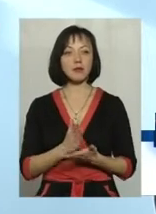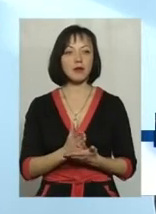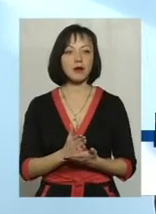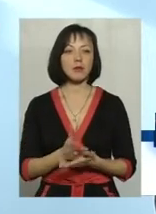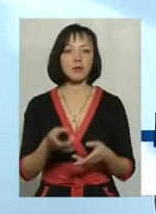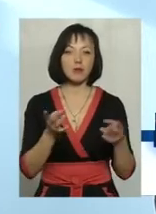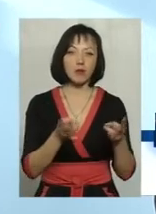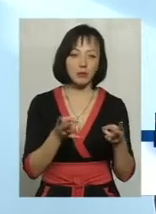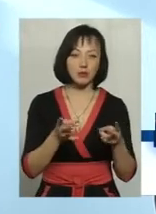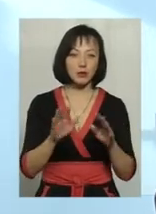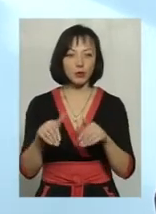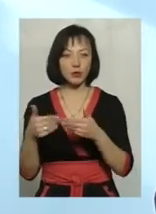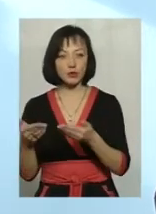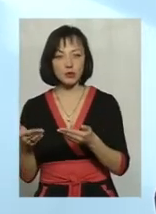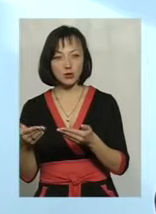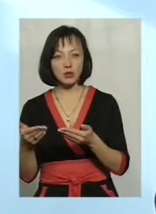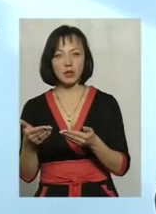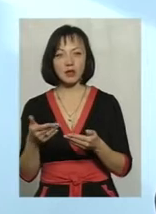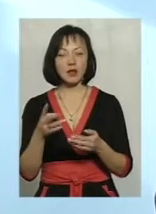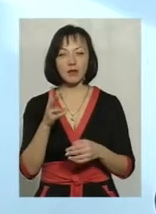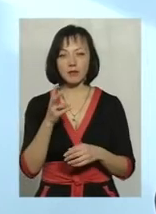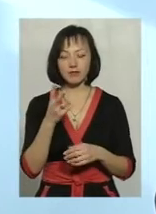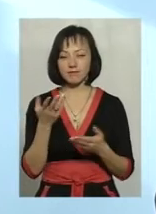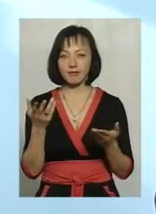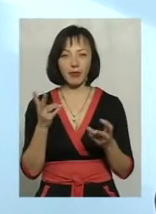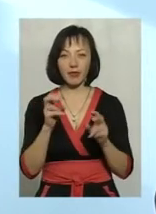попит і пропозицію, і попит від несумлінних